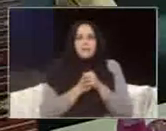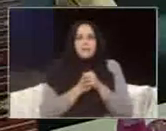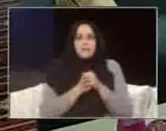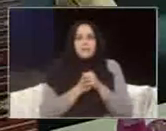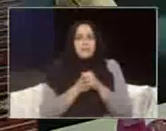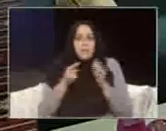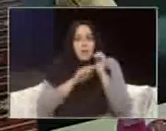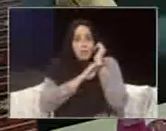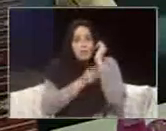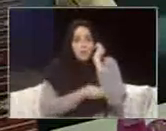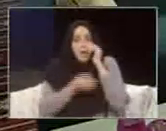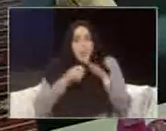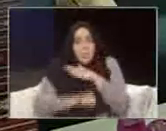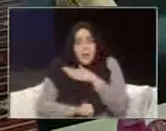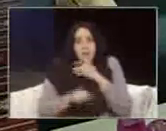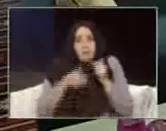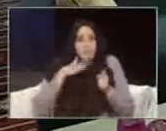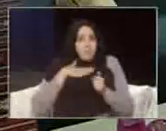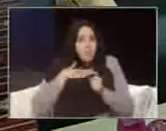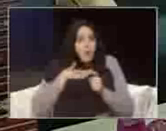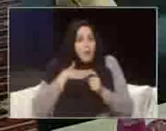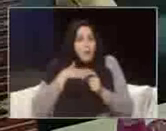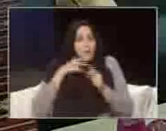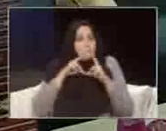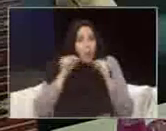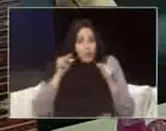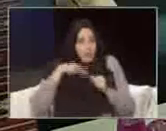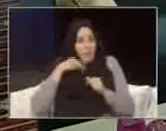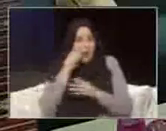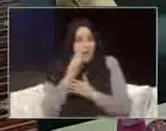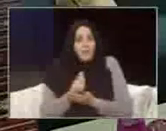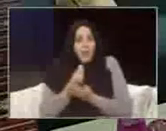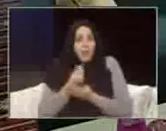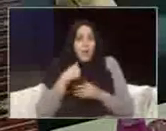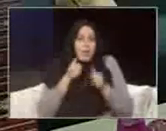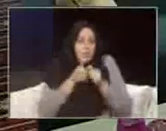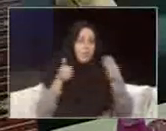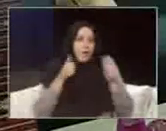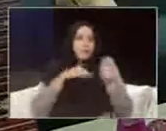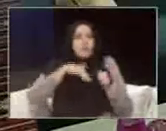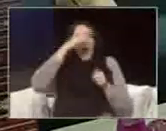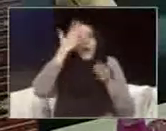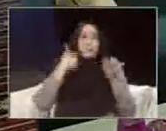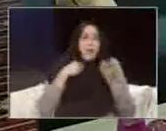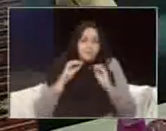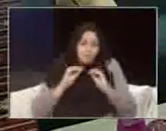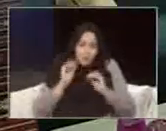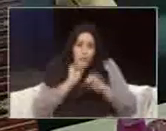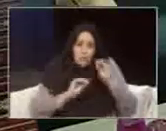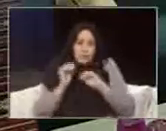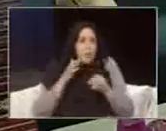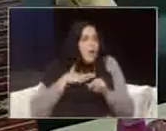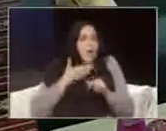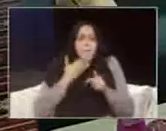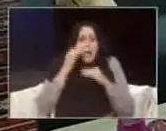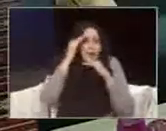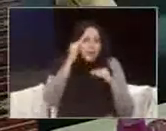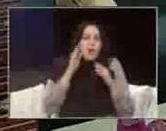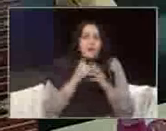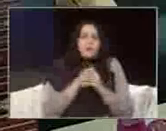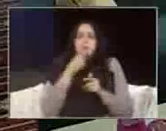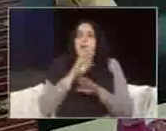جبتو من كرشي الاخر قبيح شويه، شغل ما كاينش يا لا ديفيرونس ما كاين حاجه، مي هكا نحبهم نموت عليهم.